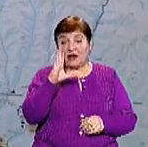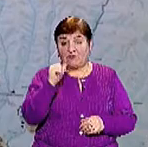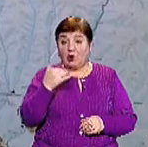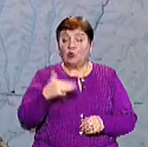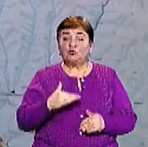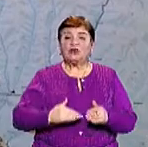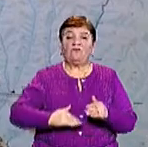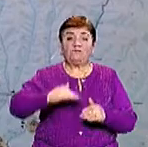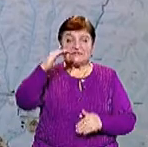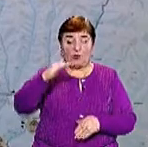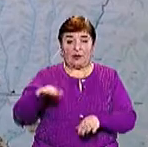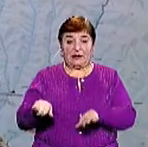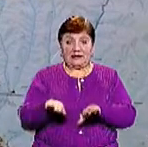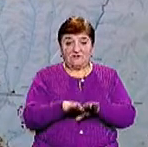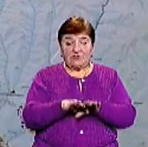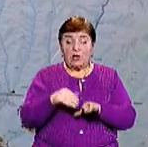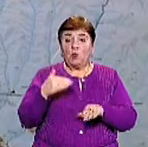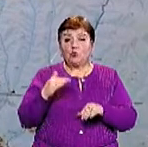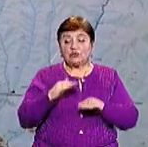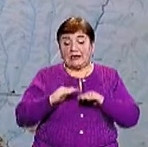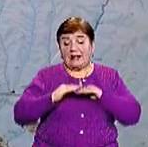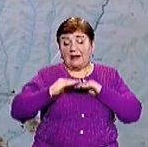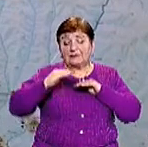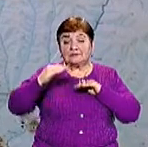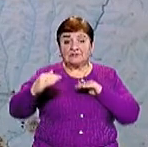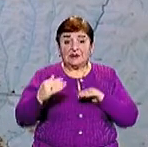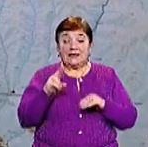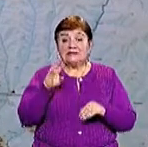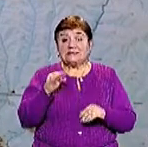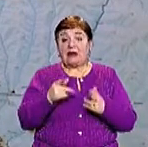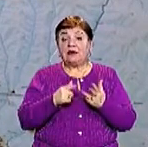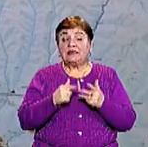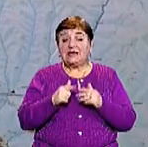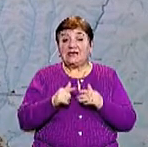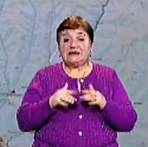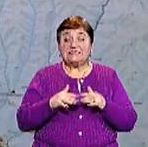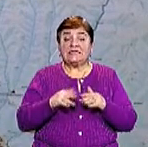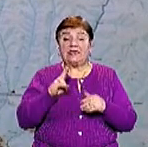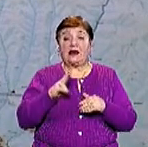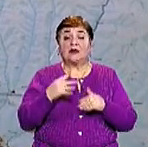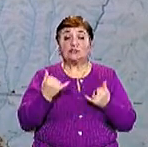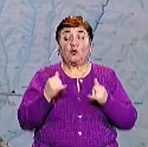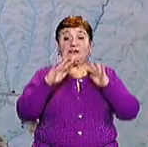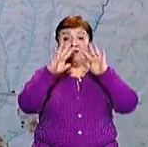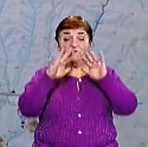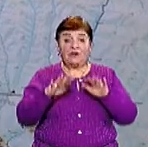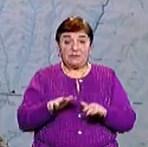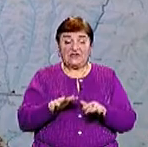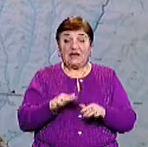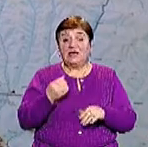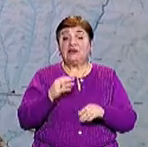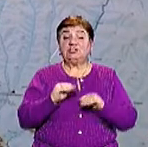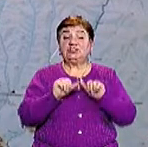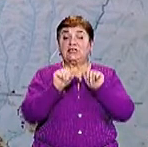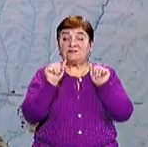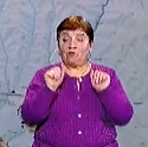вже, вода знаходиться на заплаві наразі, і ця кількість опадів, яка сьогодні випаде, скоріше за все, ще сформує